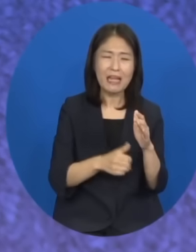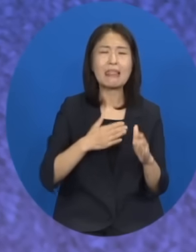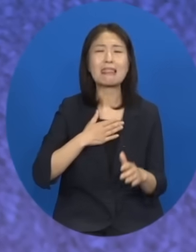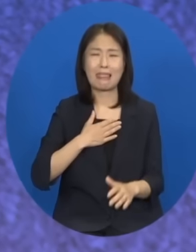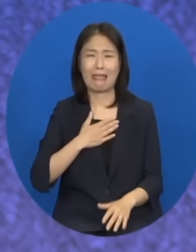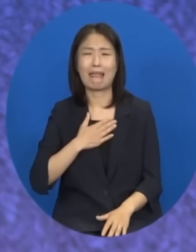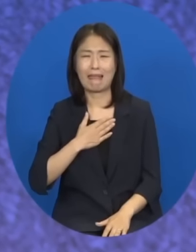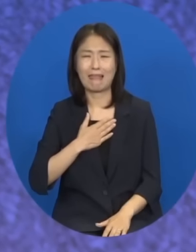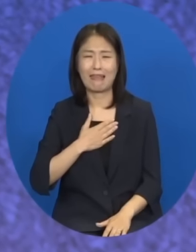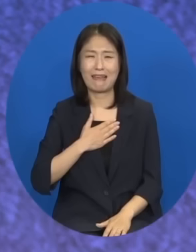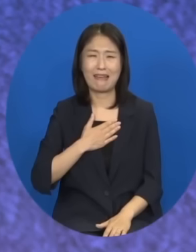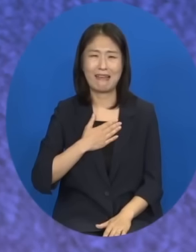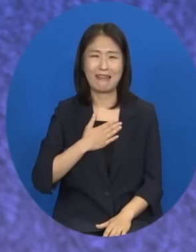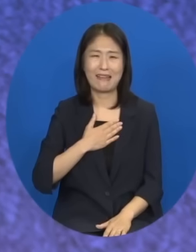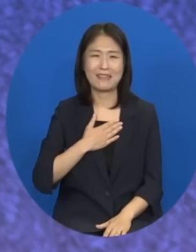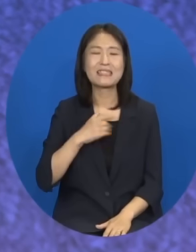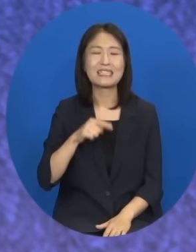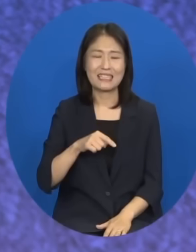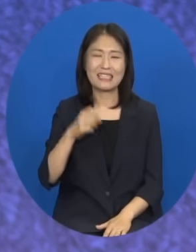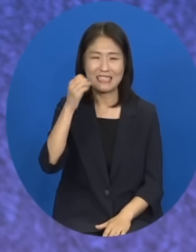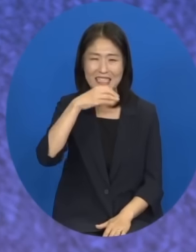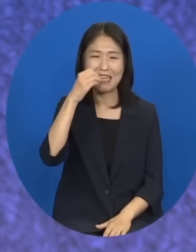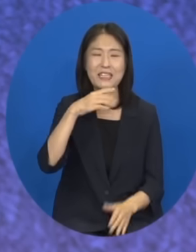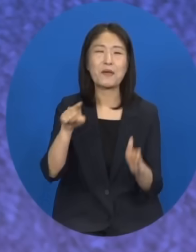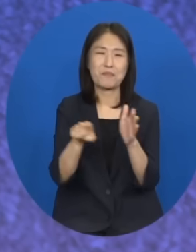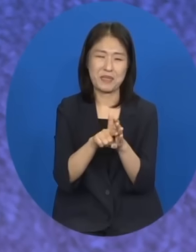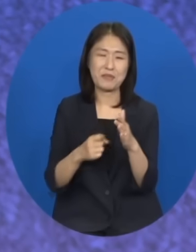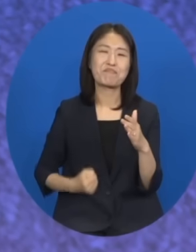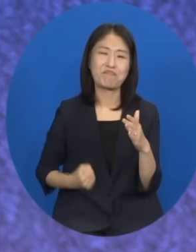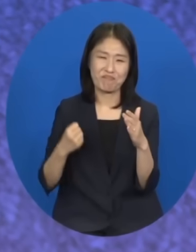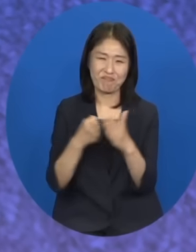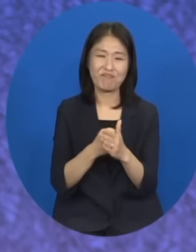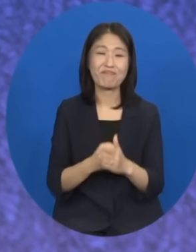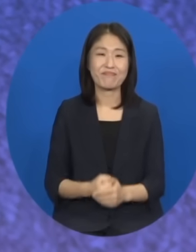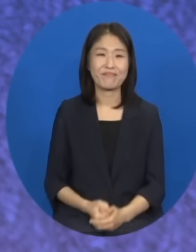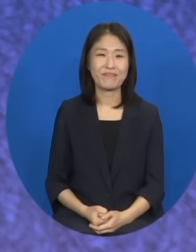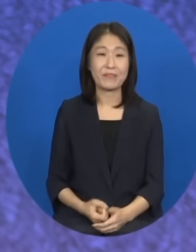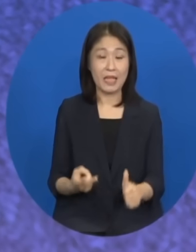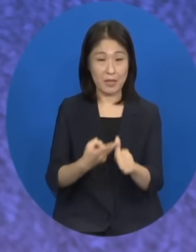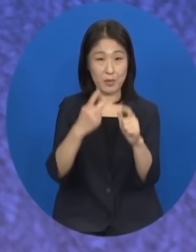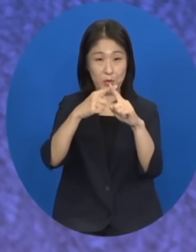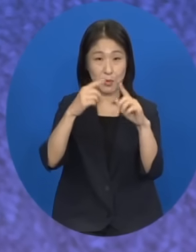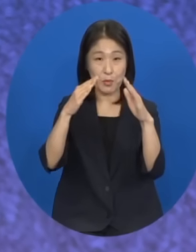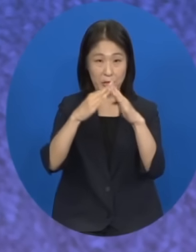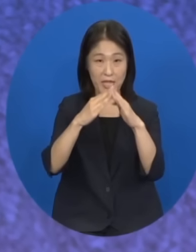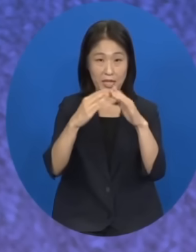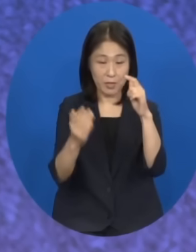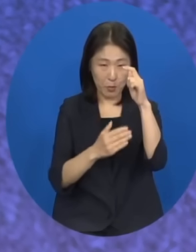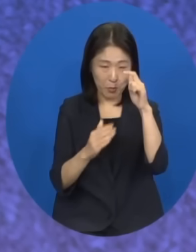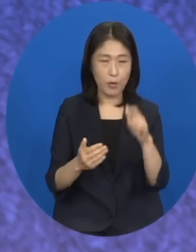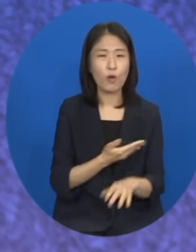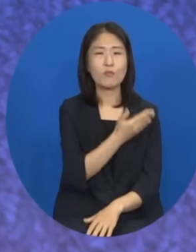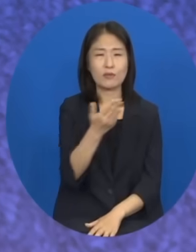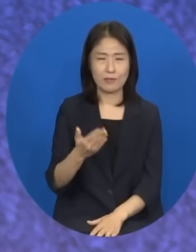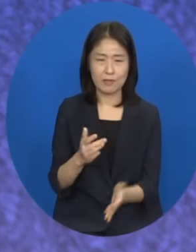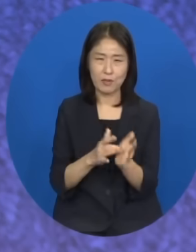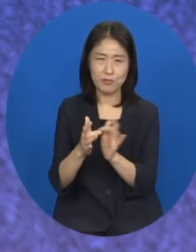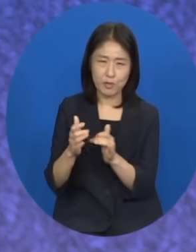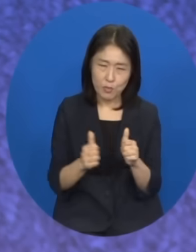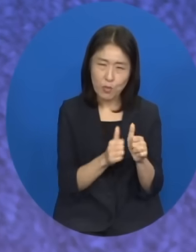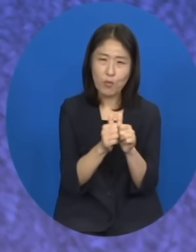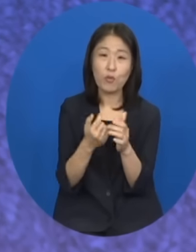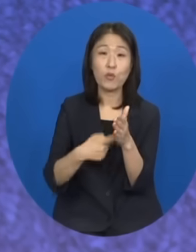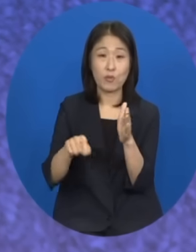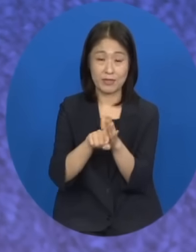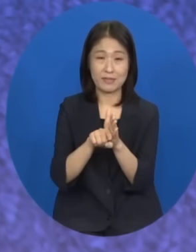그냥 믿기로 했습니다. 네, 선한목자교회 교인들은 다 정말 주님과 동행하기 위해서